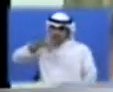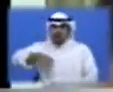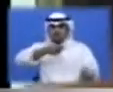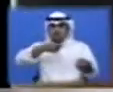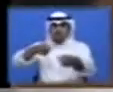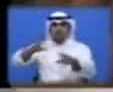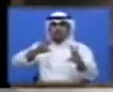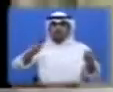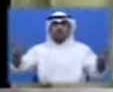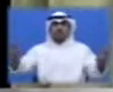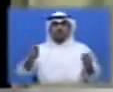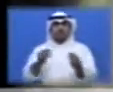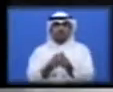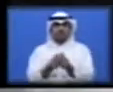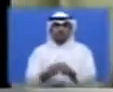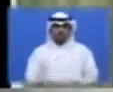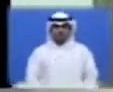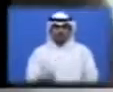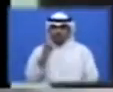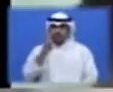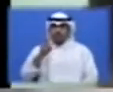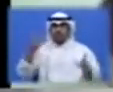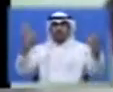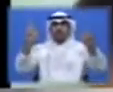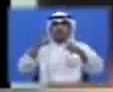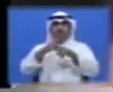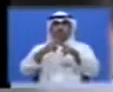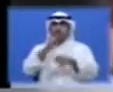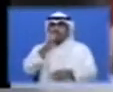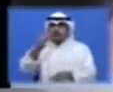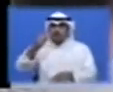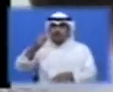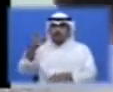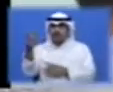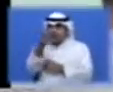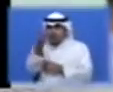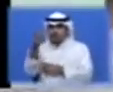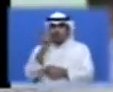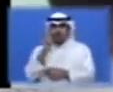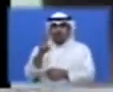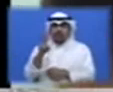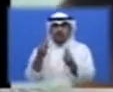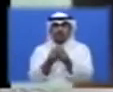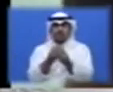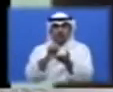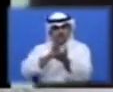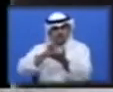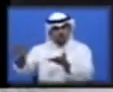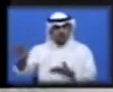تبع تلفزيون الكويت منع من دخول محافظة رفح رغم التنسيق اللي كان موجود.